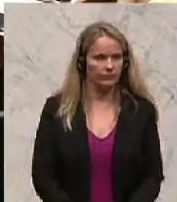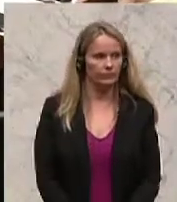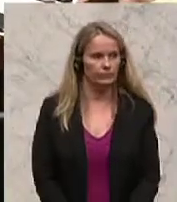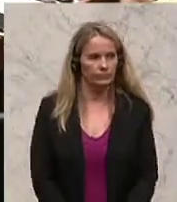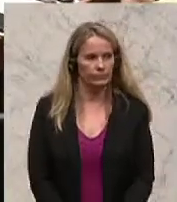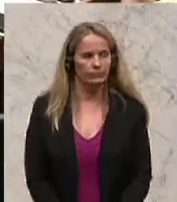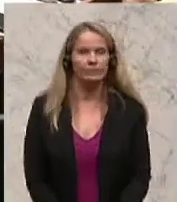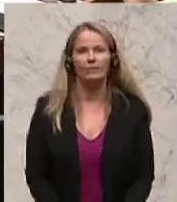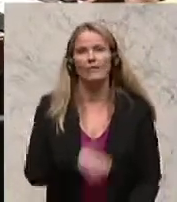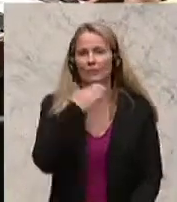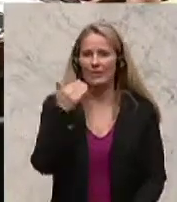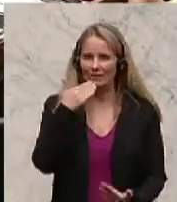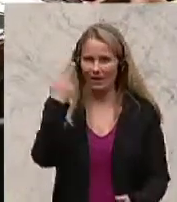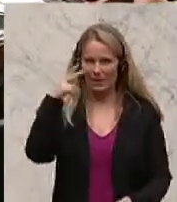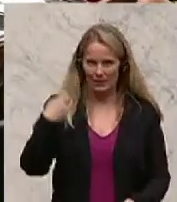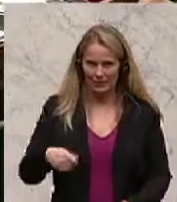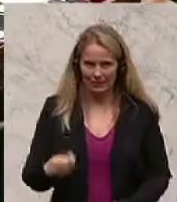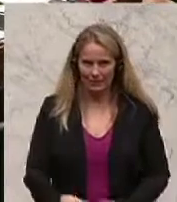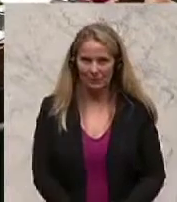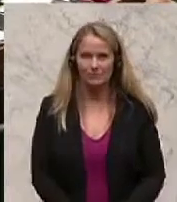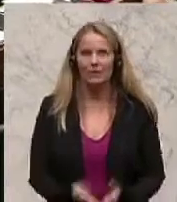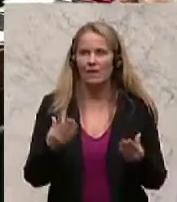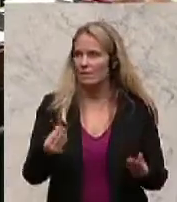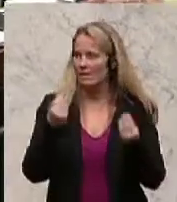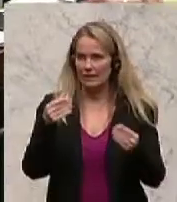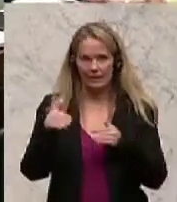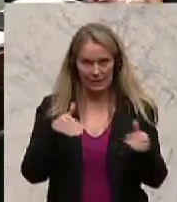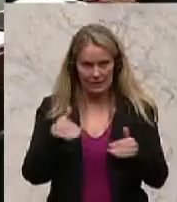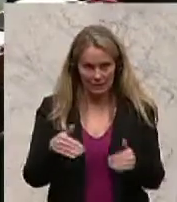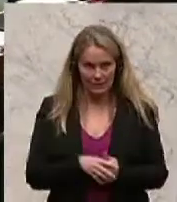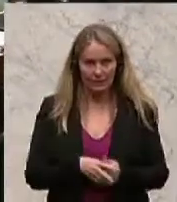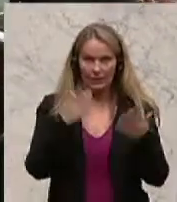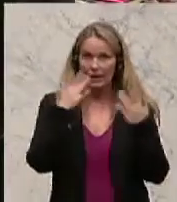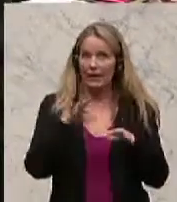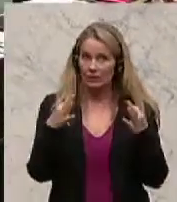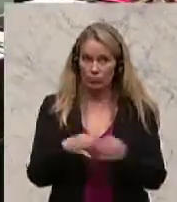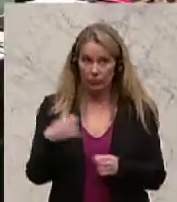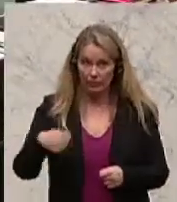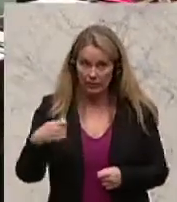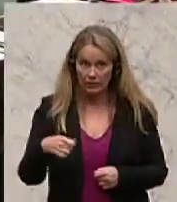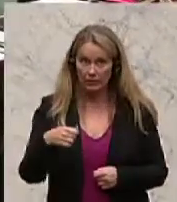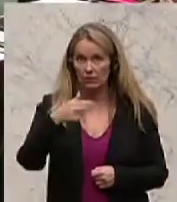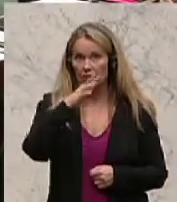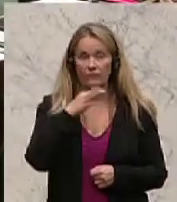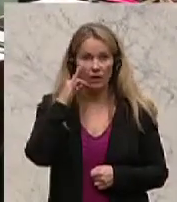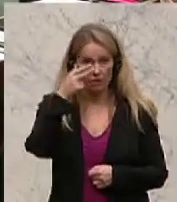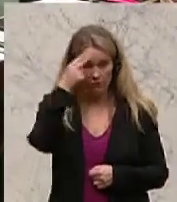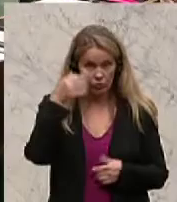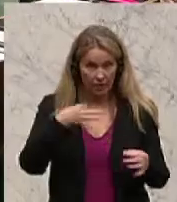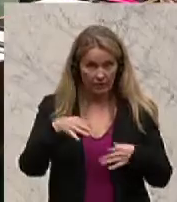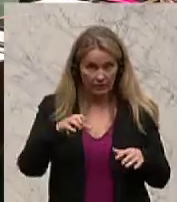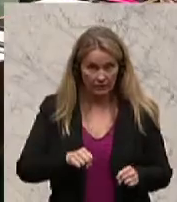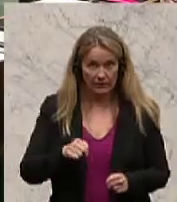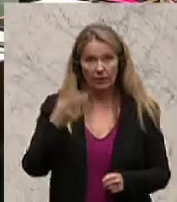Vielen Dank, Herr Präsident, werter Minister, Herr Rechnungshofpräsident, Frau Volksanwältin, sehr geehrte